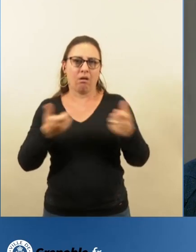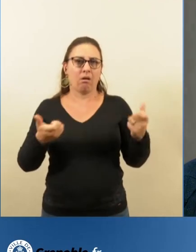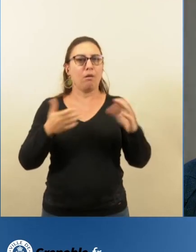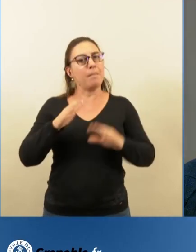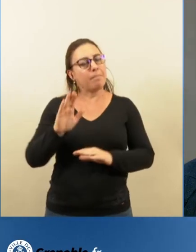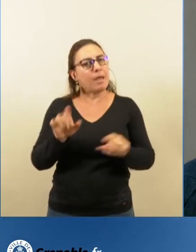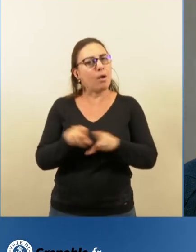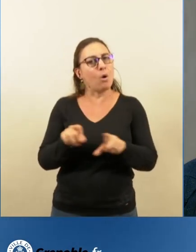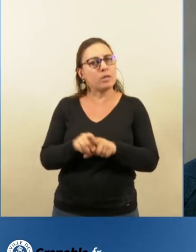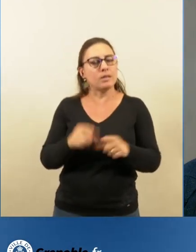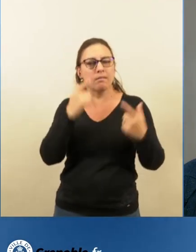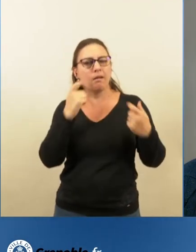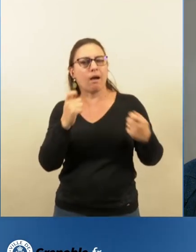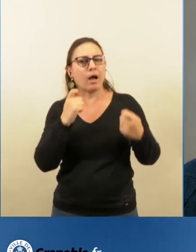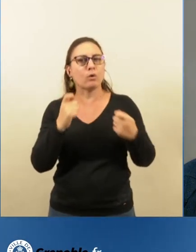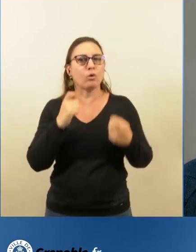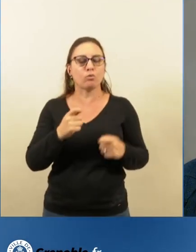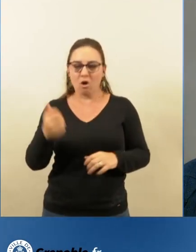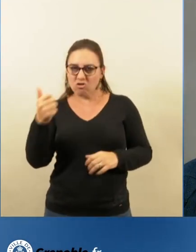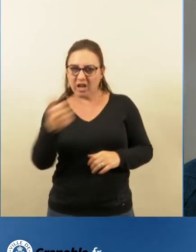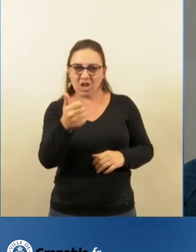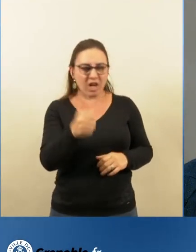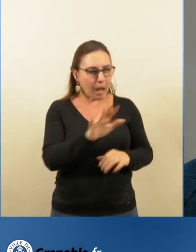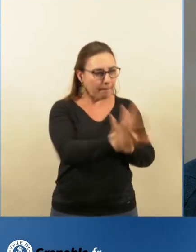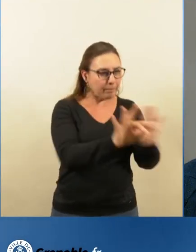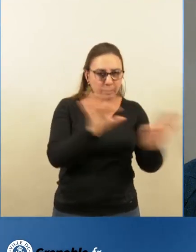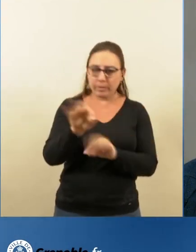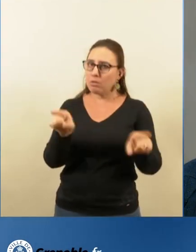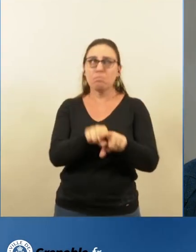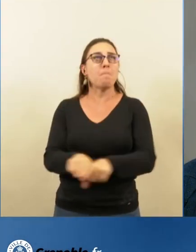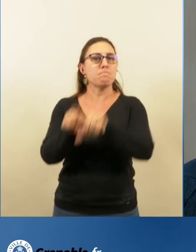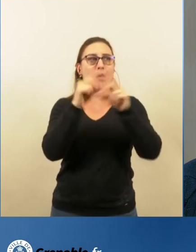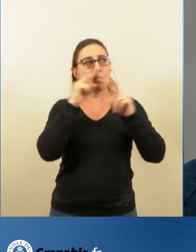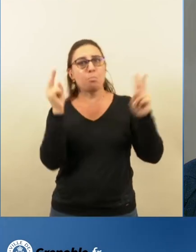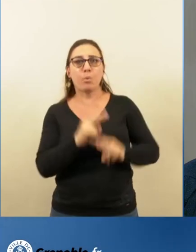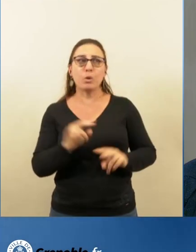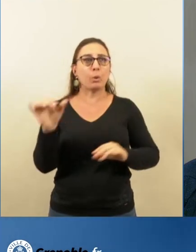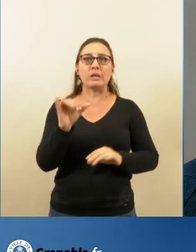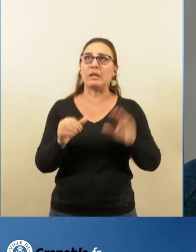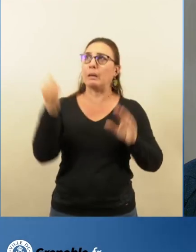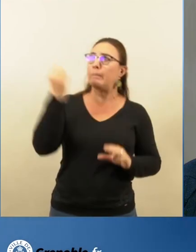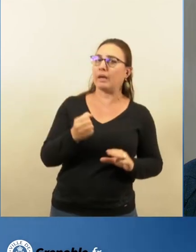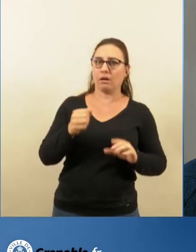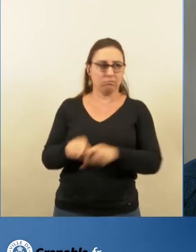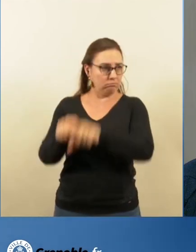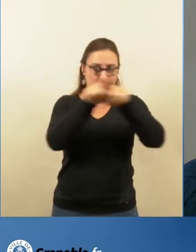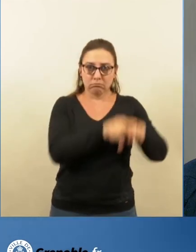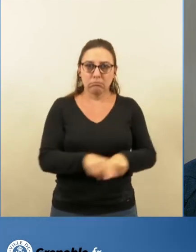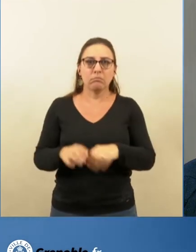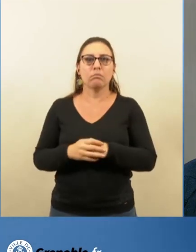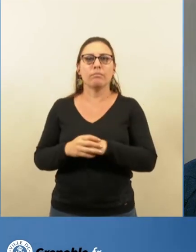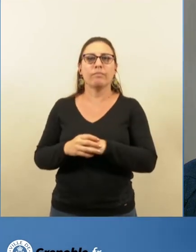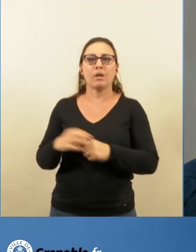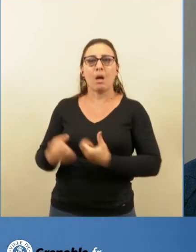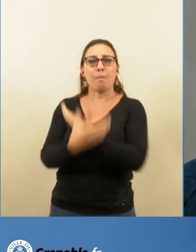garde de ne pas toucher indistinctement les uns et les autres qui paye le prix de la pollution atmosphérique tout le monde nous dira-t-on après tout les métropoles